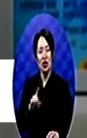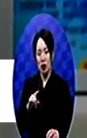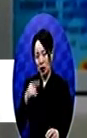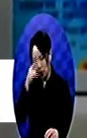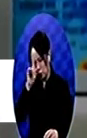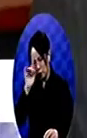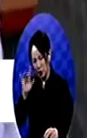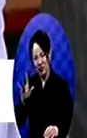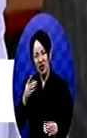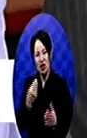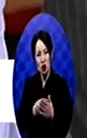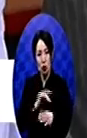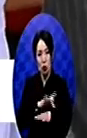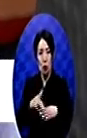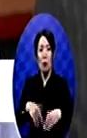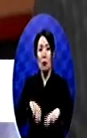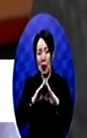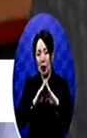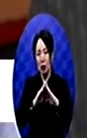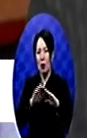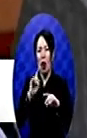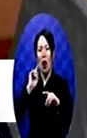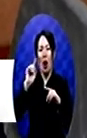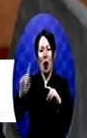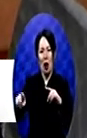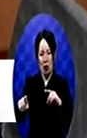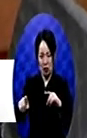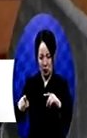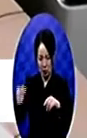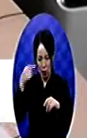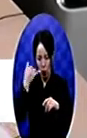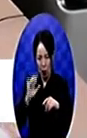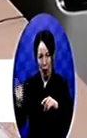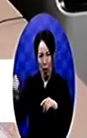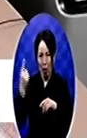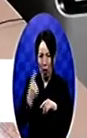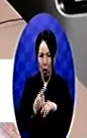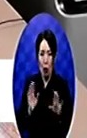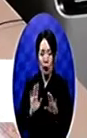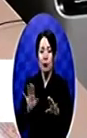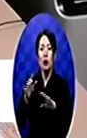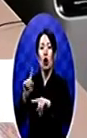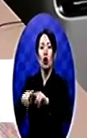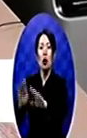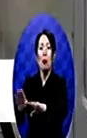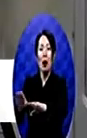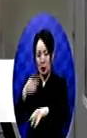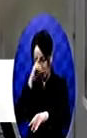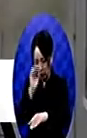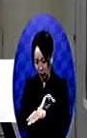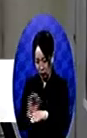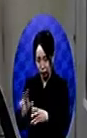харуулжээ. Ингэснээр алс хязгаар нутгаас эрүүл мэндийн үйлчилгээ авах гэж төв суурин газрыг зорихгүй орон нутгадаа эрүүл мэндийн үйлчилгээ авах боломж бүрдэж